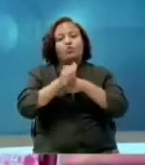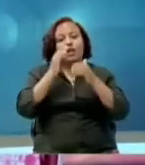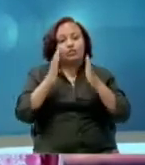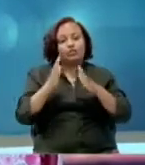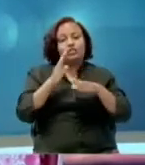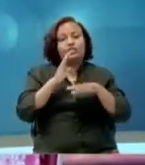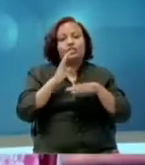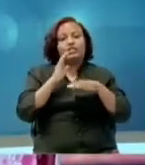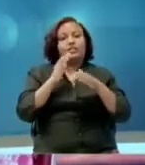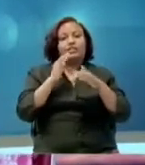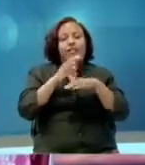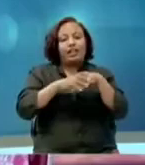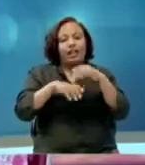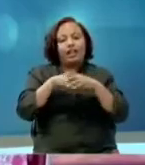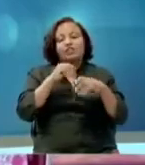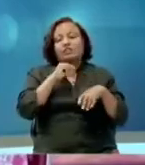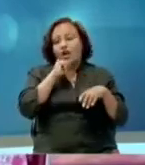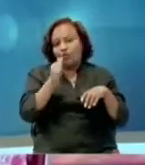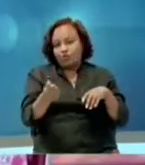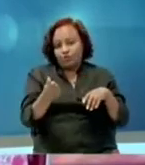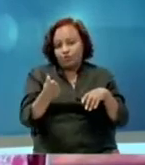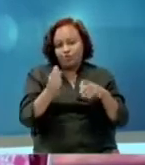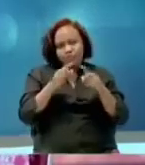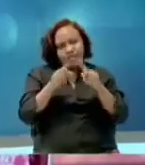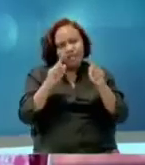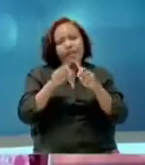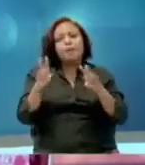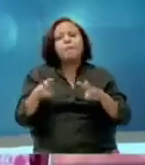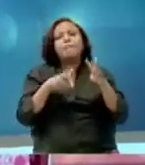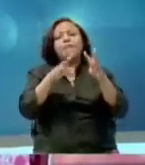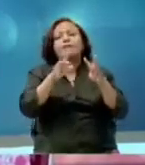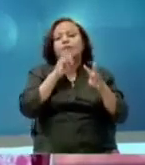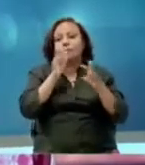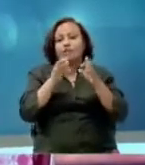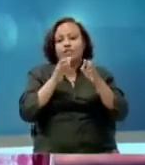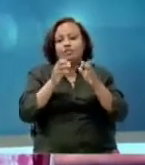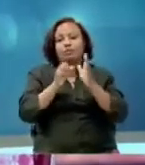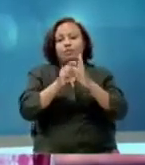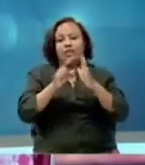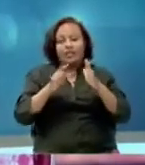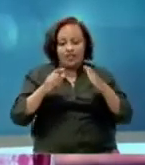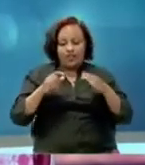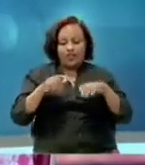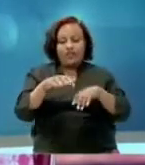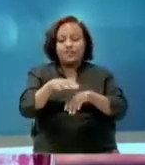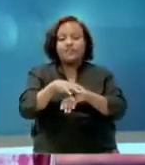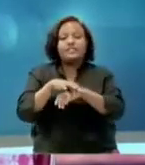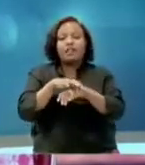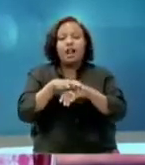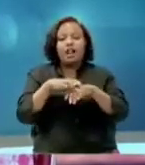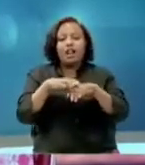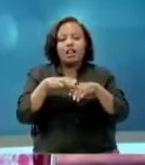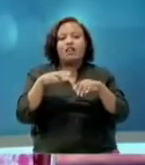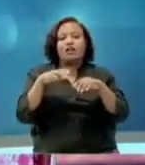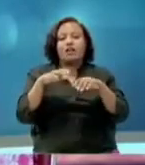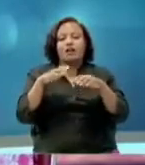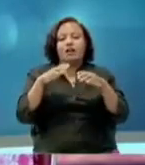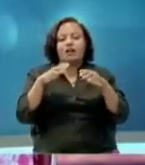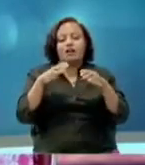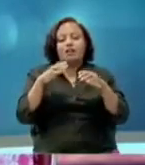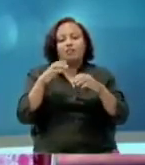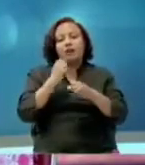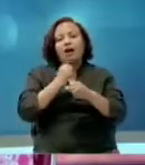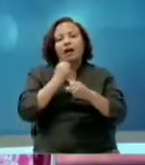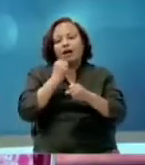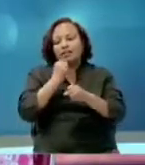አይደሉም። በተለያየ መንገድ ነው ተደራሽ አለመሆናቸው የሚገለጸው። ለምሳሌ ይሄ ፊዚካል አክሴሲቢሊቲ ላይ ብንነሳ እንኳን ከህንፃው